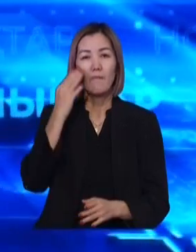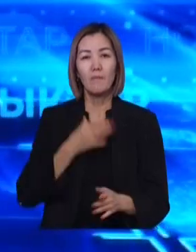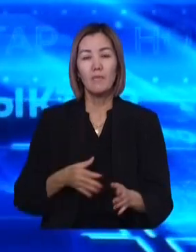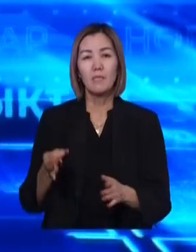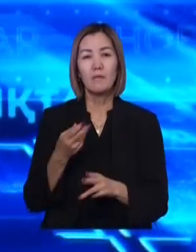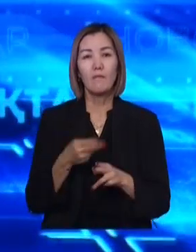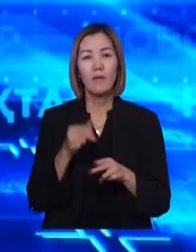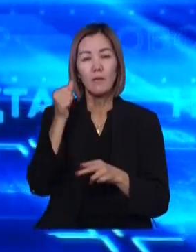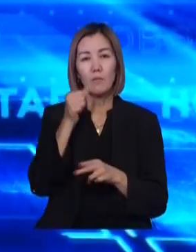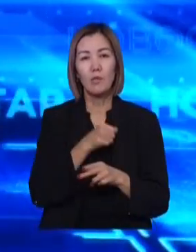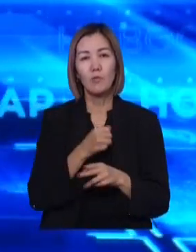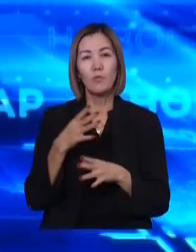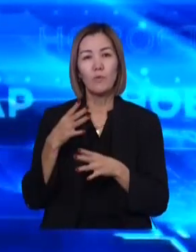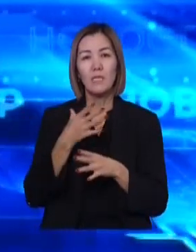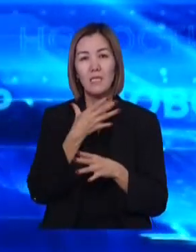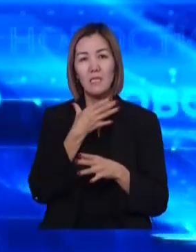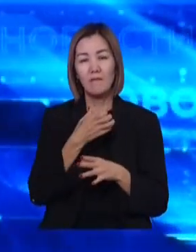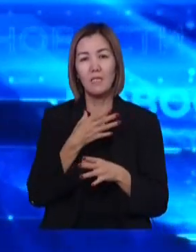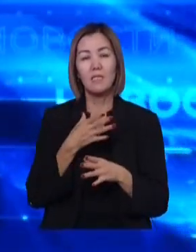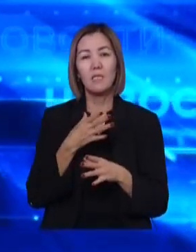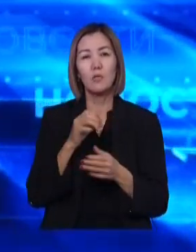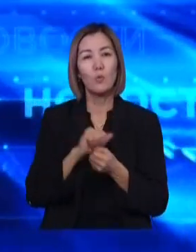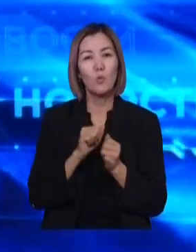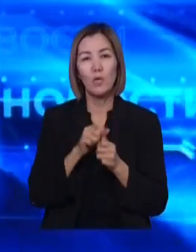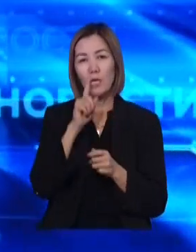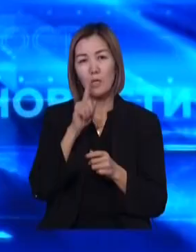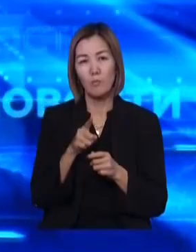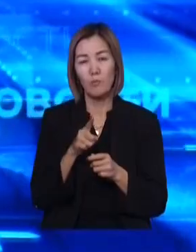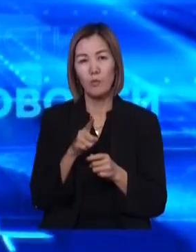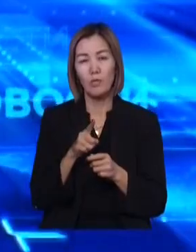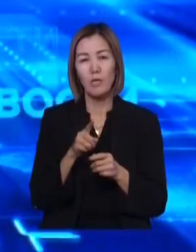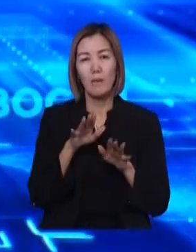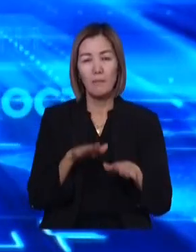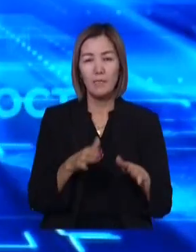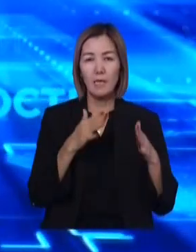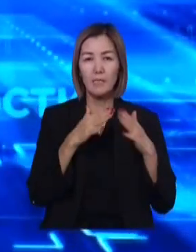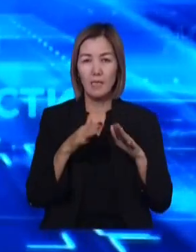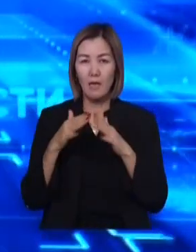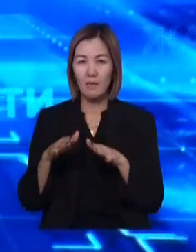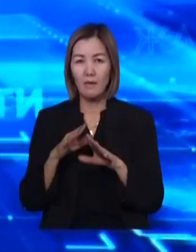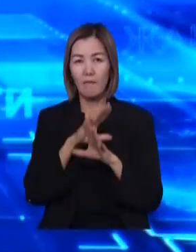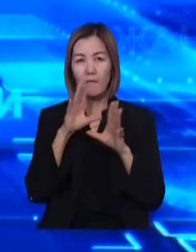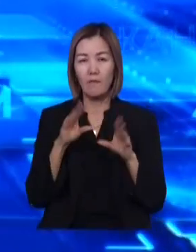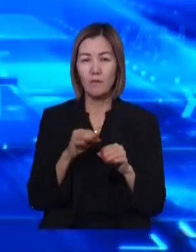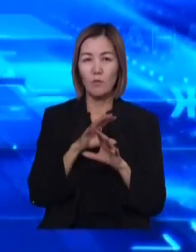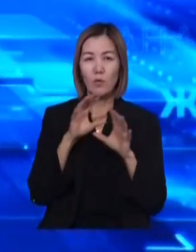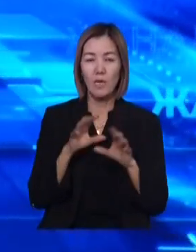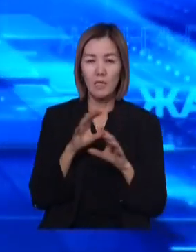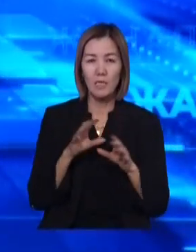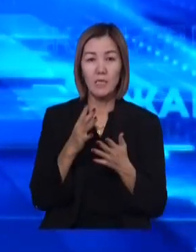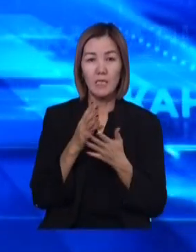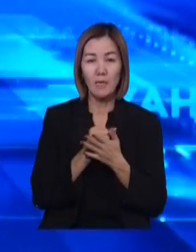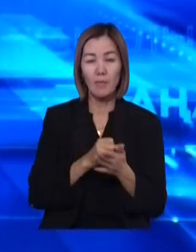В Алматинской области в этом году нет дефицита угля. На угольных тупиках и на складах региона хранится достаточно